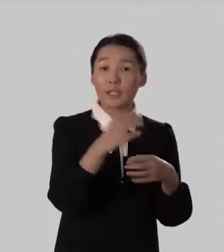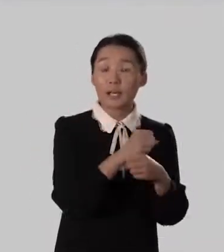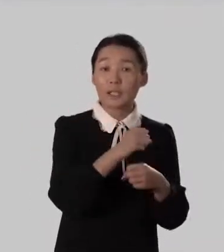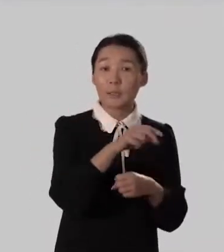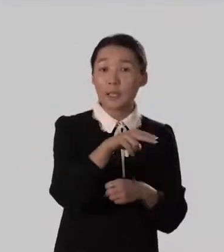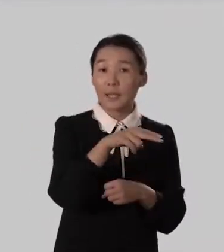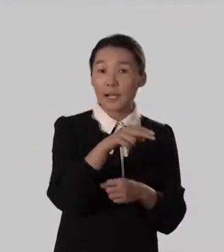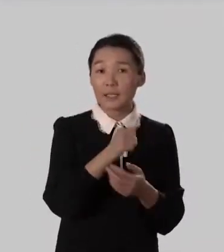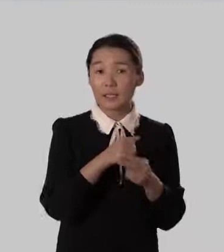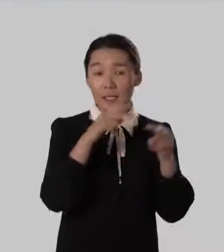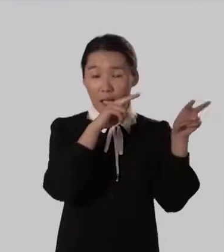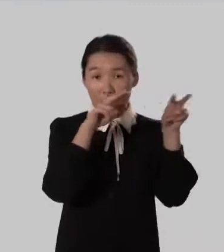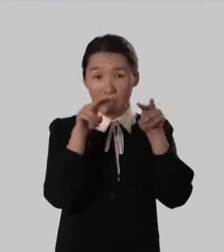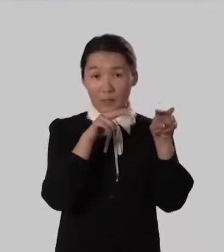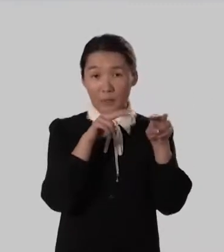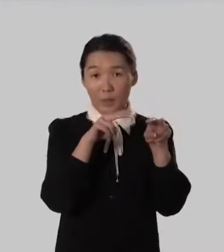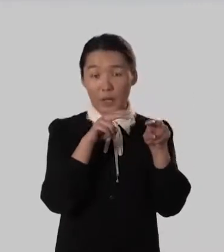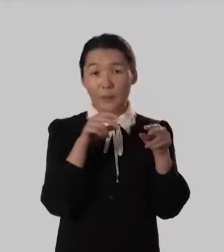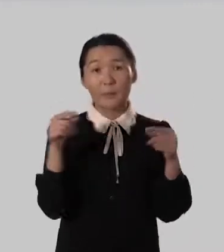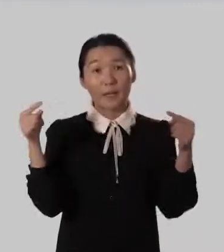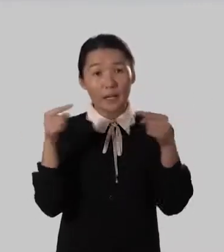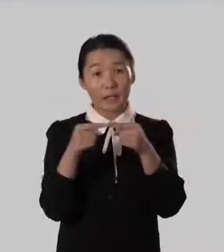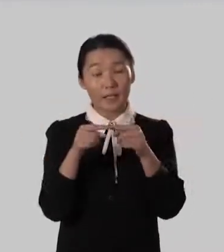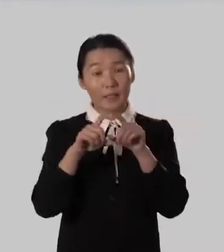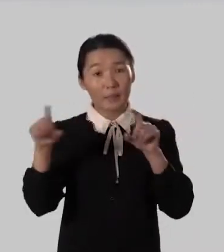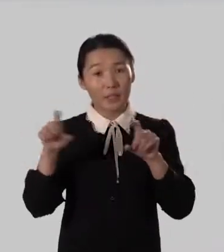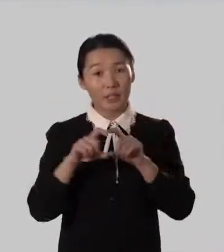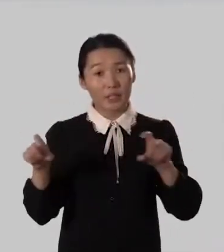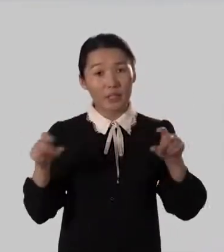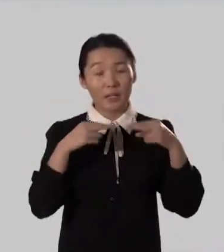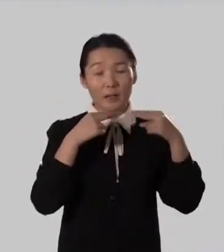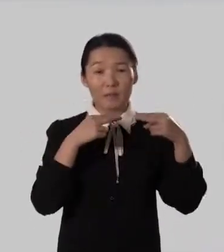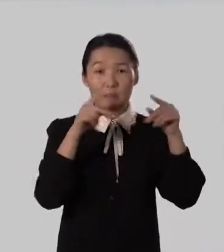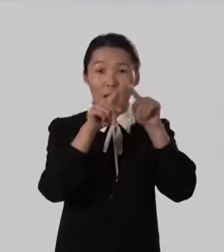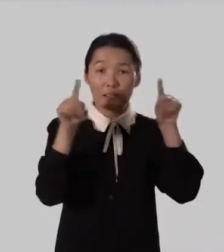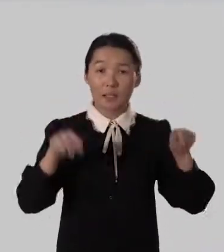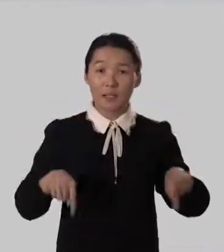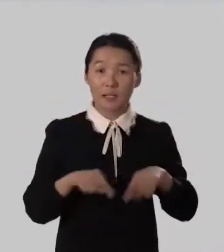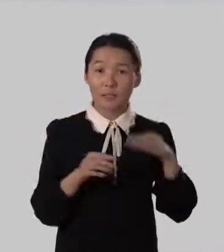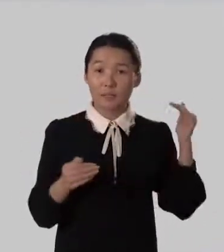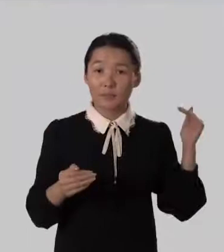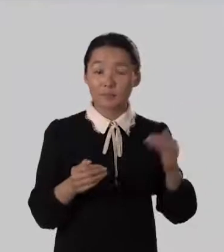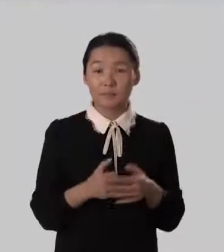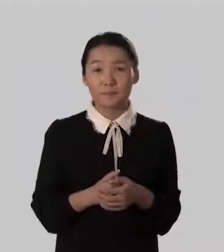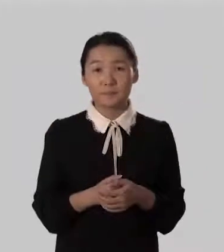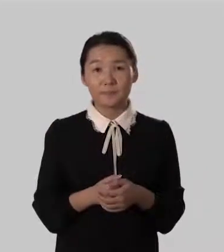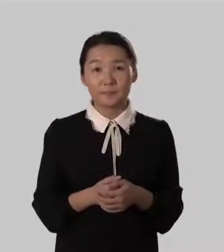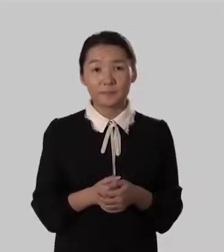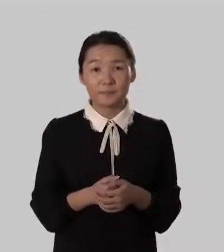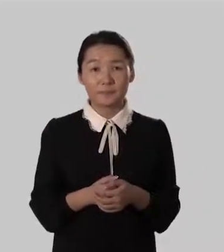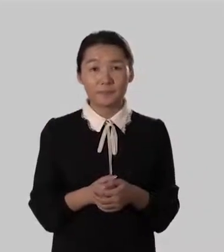прилагательных понаблюдаем на конкретных предложениях все внимание на экран